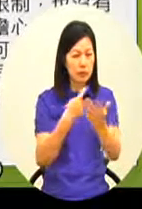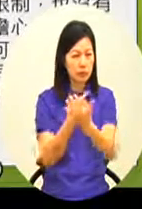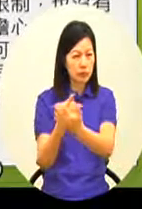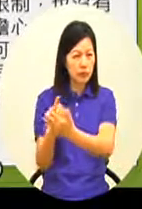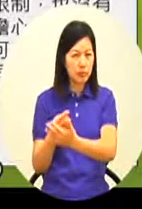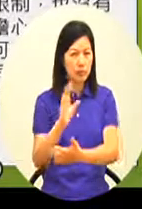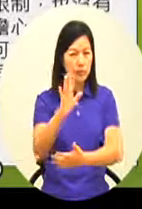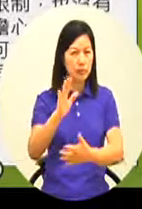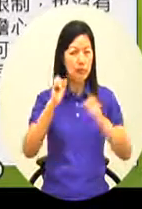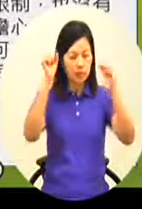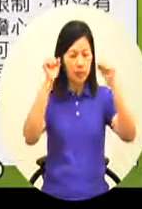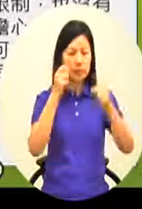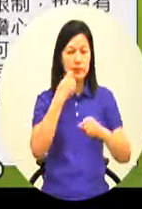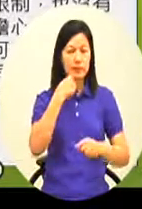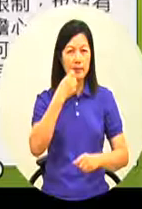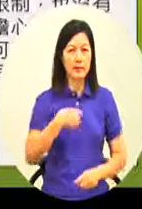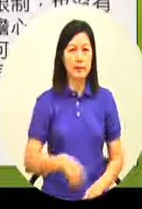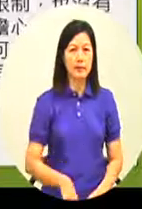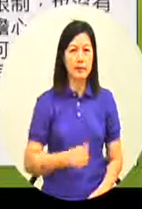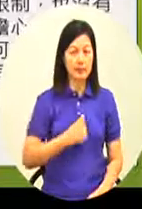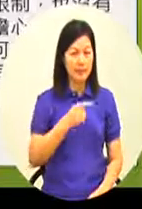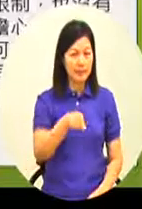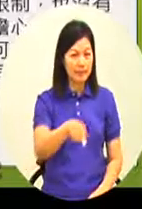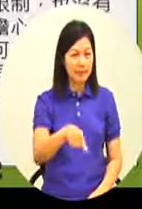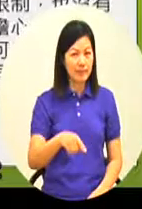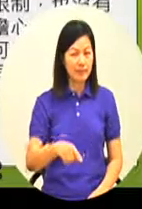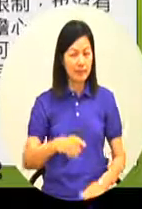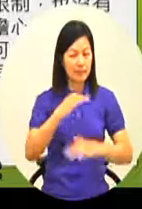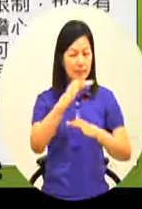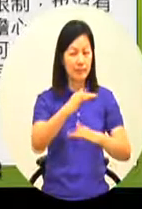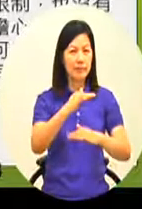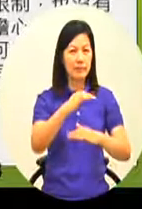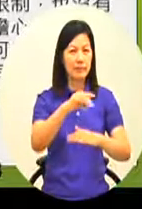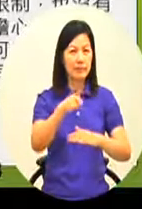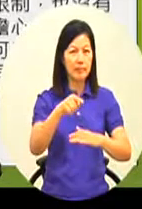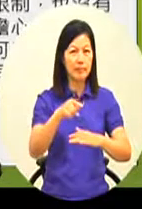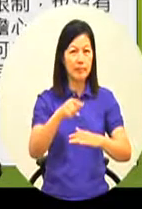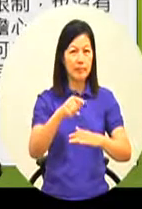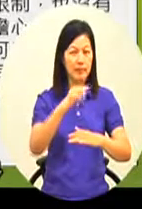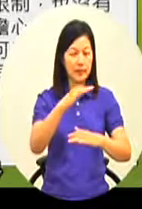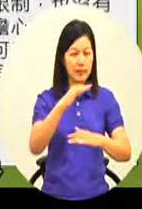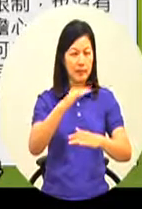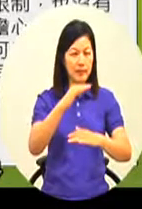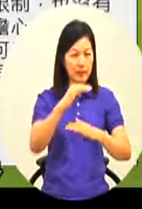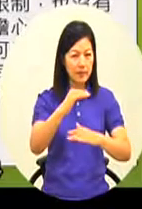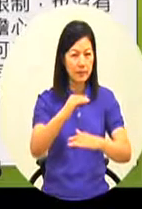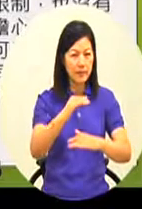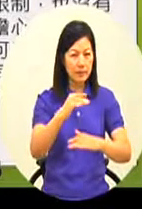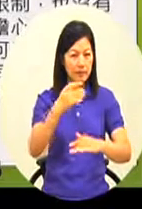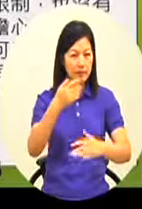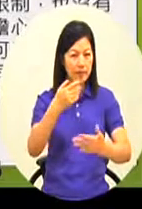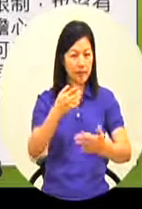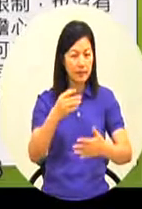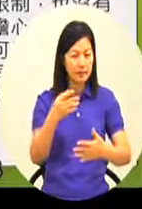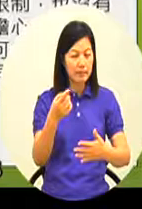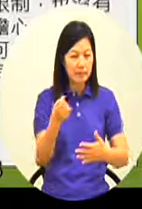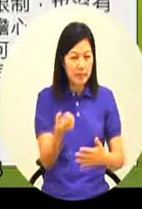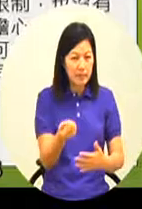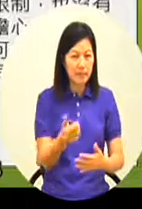样子的运动。那这样运动它其实它的设限费哦，它的门槛比较低，好，它适合。他